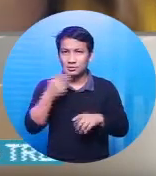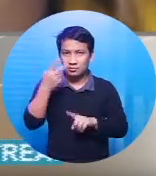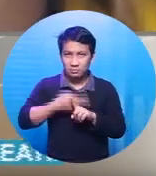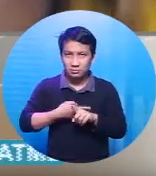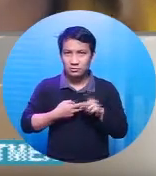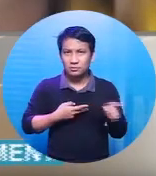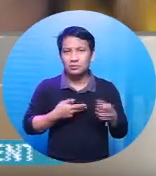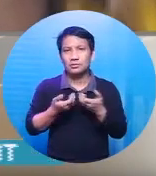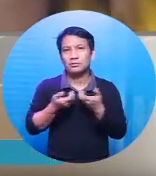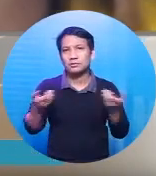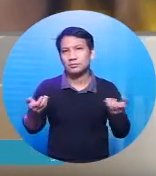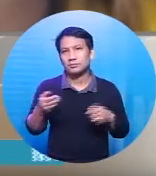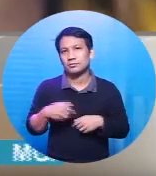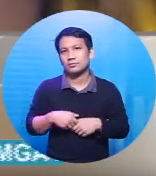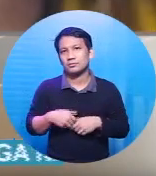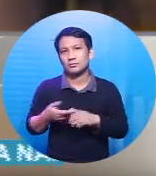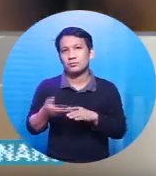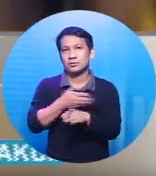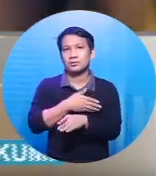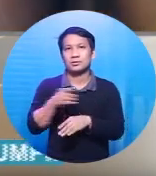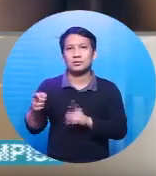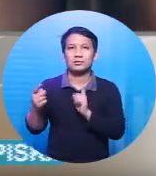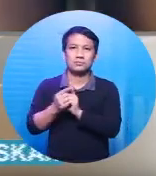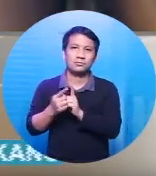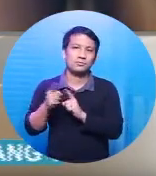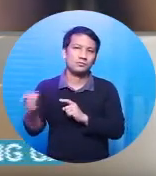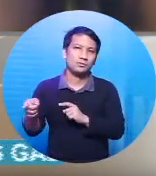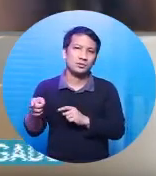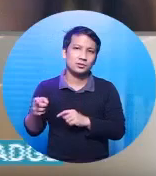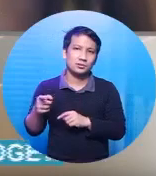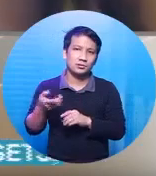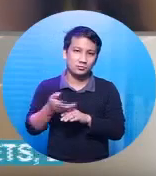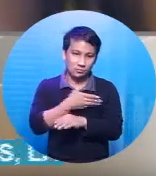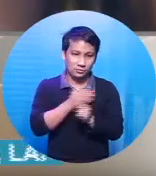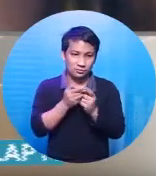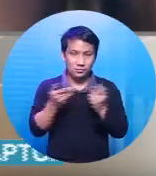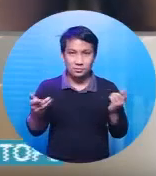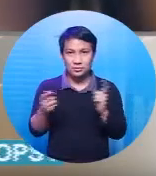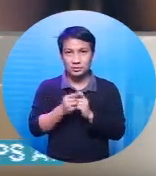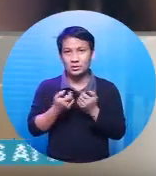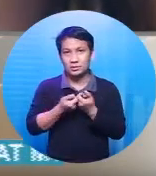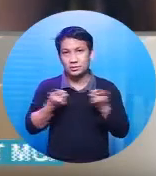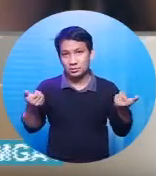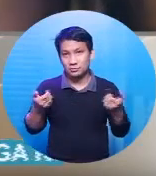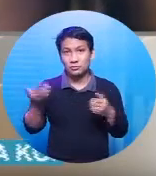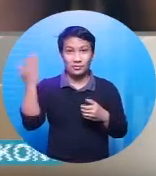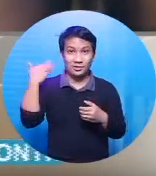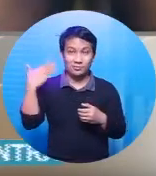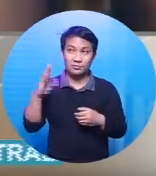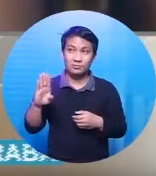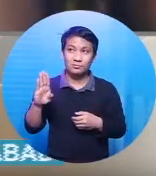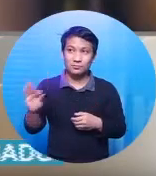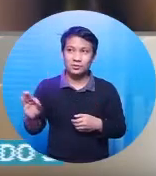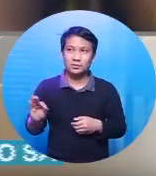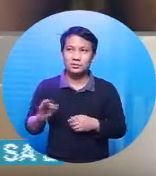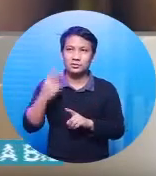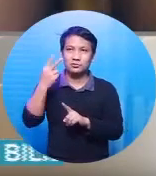two months po, hiwalay na po kami nun, bago ko makilala si Jeric. Bago makilala si Jeric, naghiwalay na kayo ng ex?